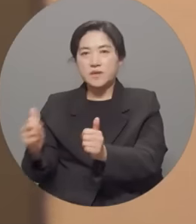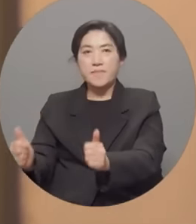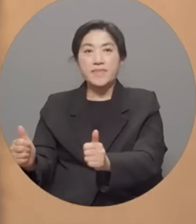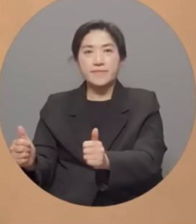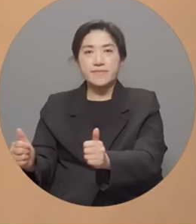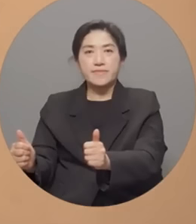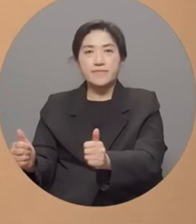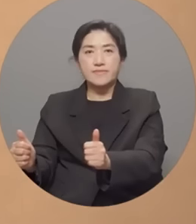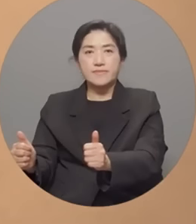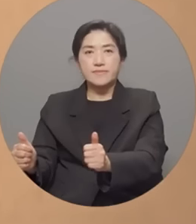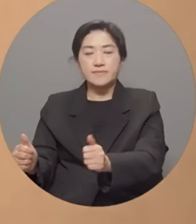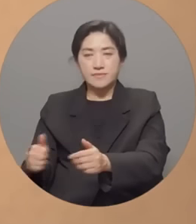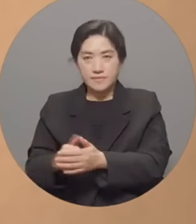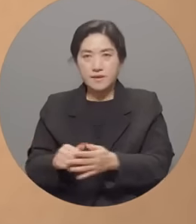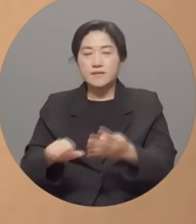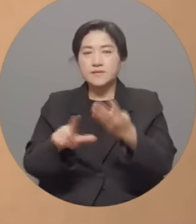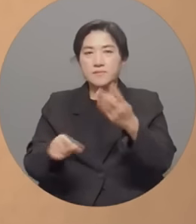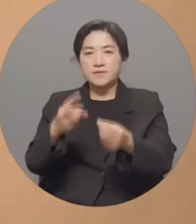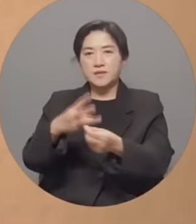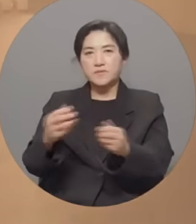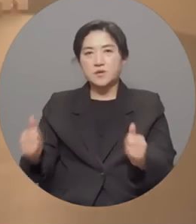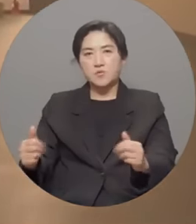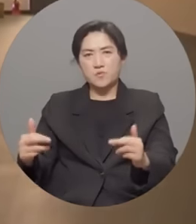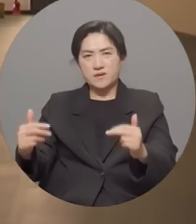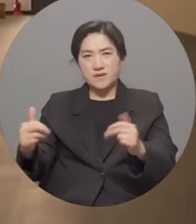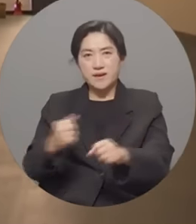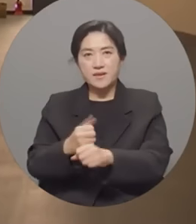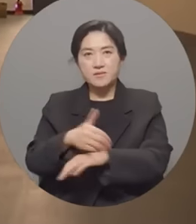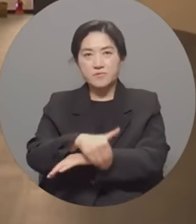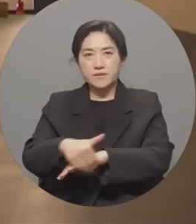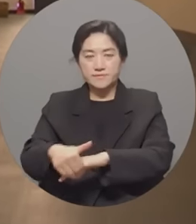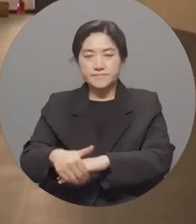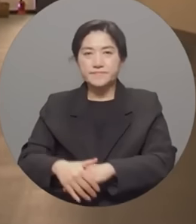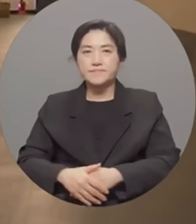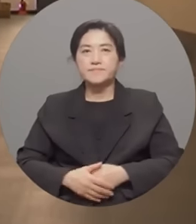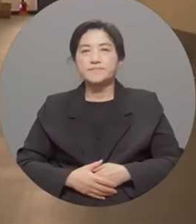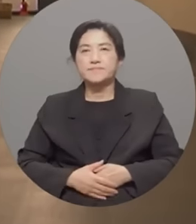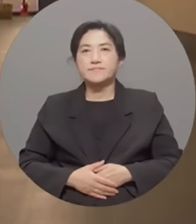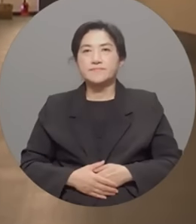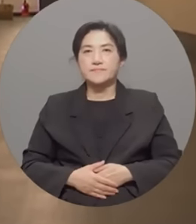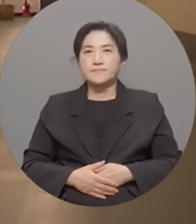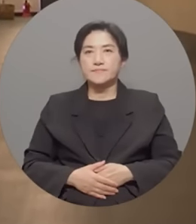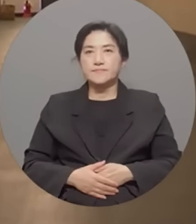넘겨졌고 다음 달에 세 번째 공판이 열릴 예정입니다. MBC 뉴스 조민입니다.